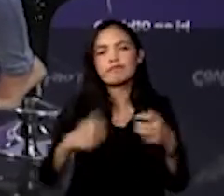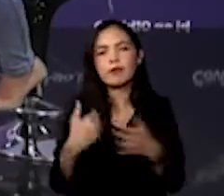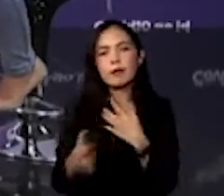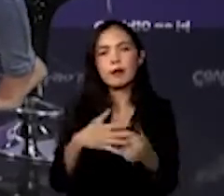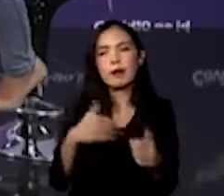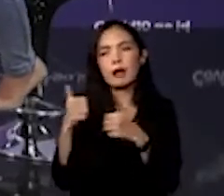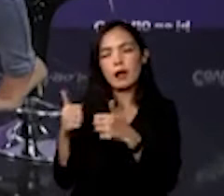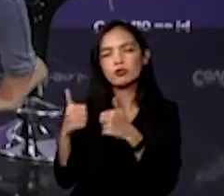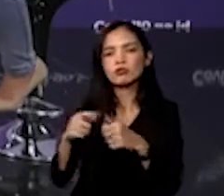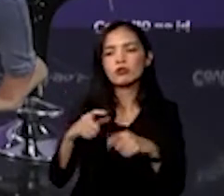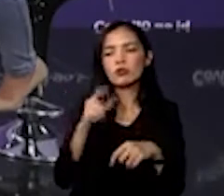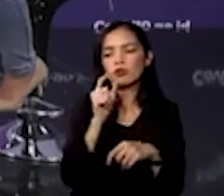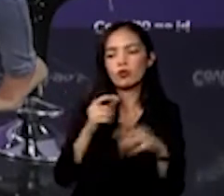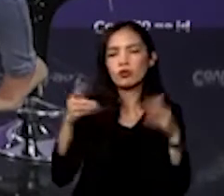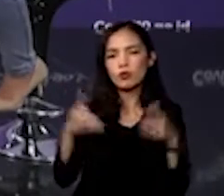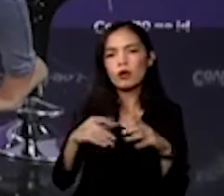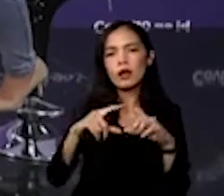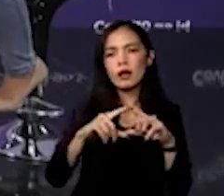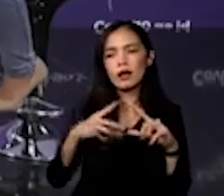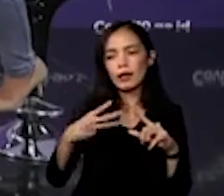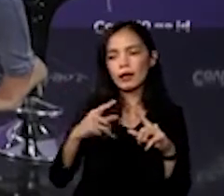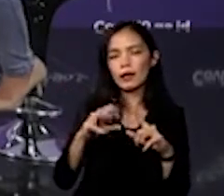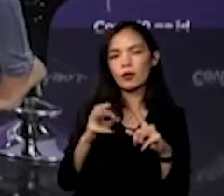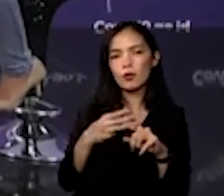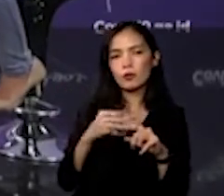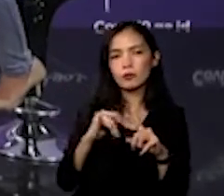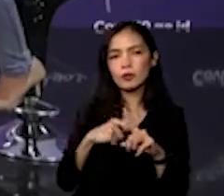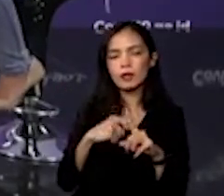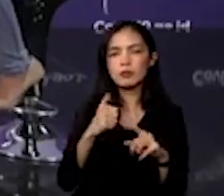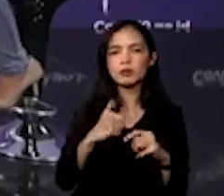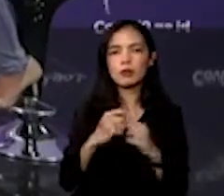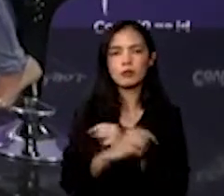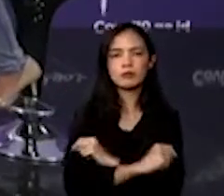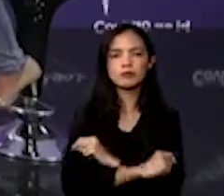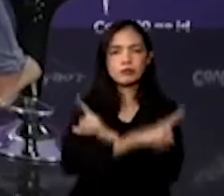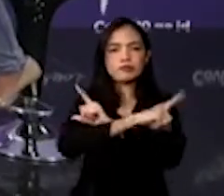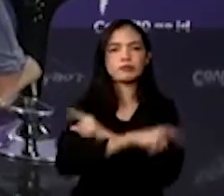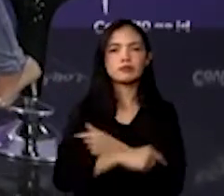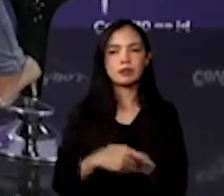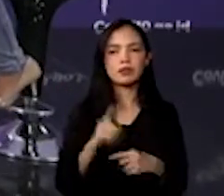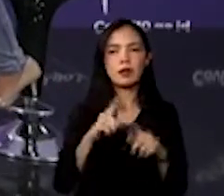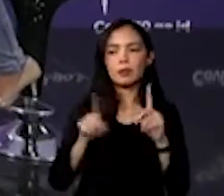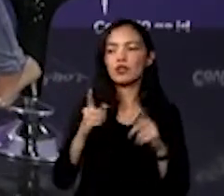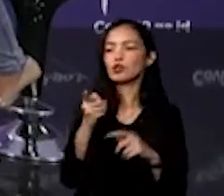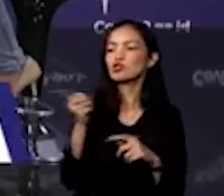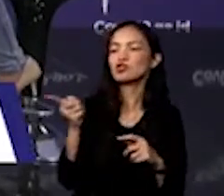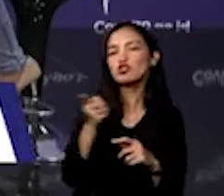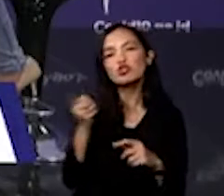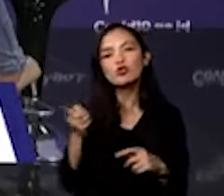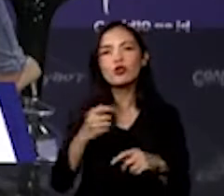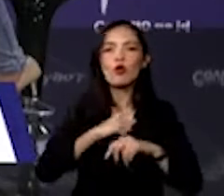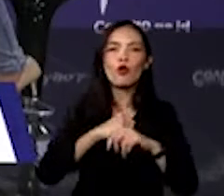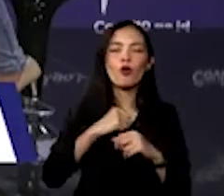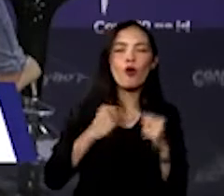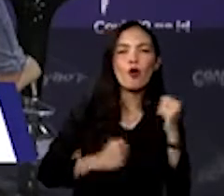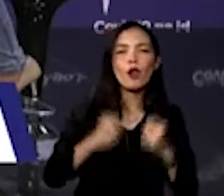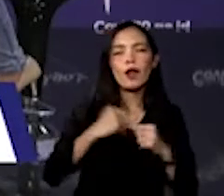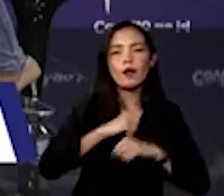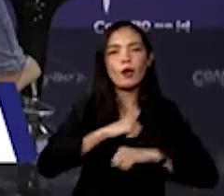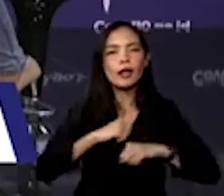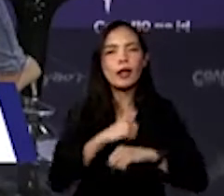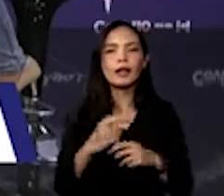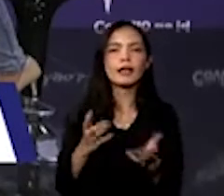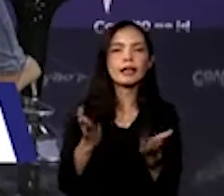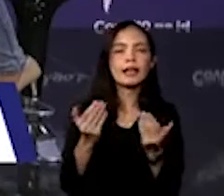ya untuk dan imunitas meningkat kalau you melakukan olahraga dengan intensitas ringan atau sedang itu Daya